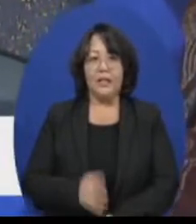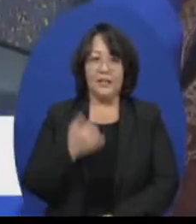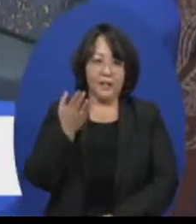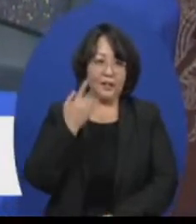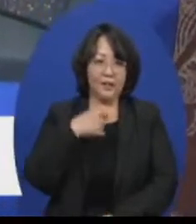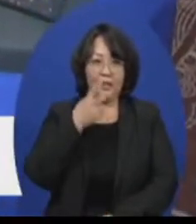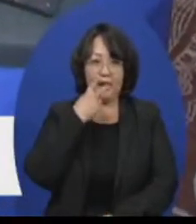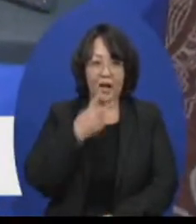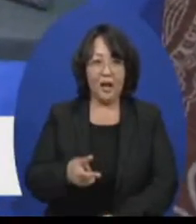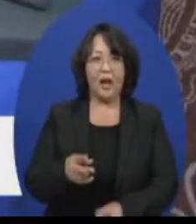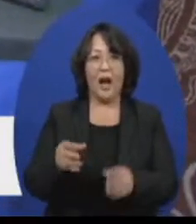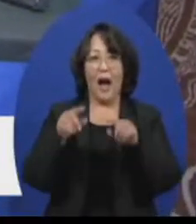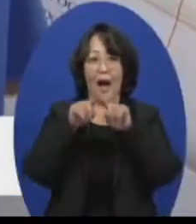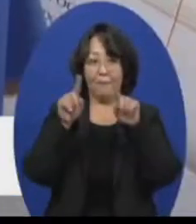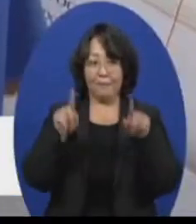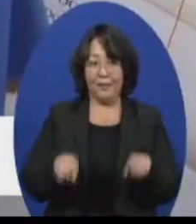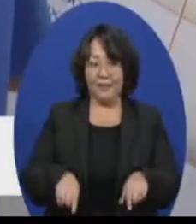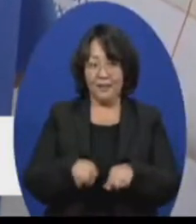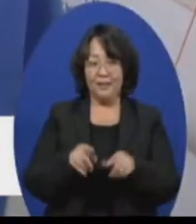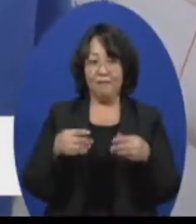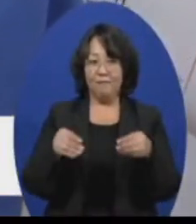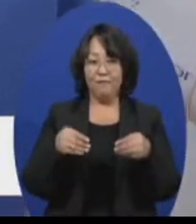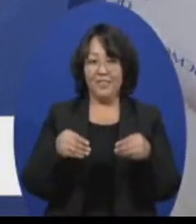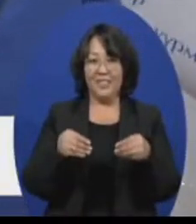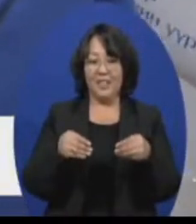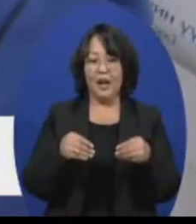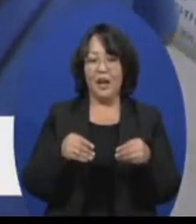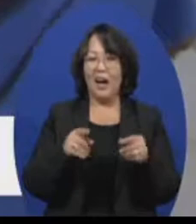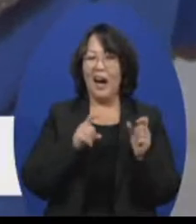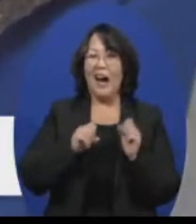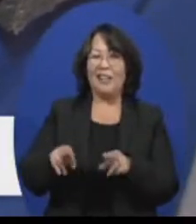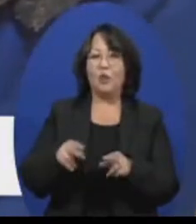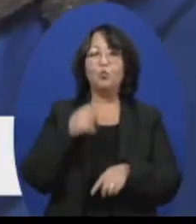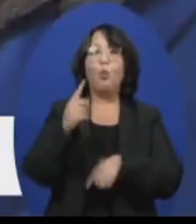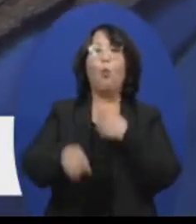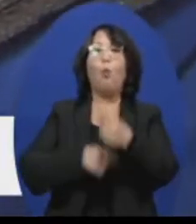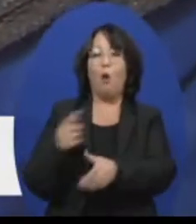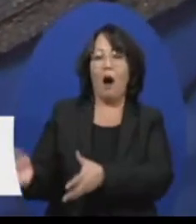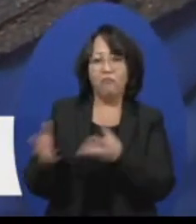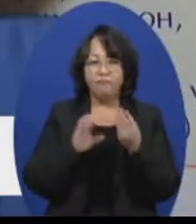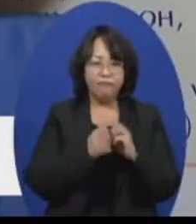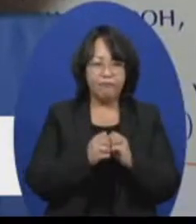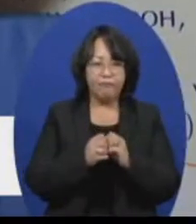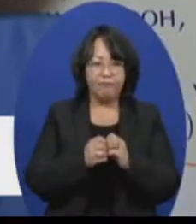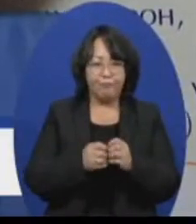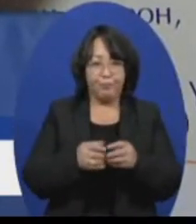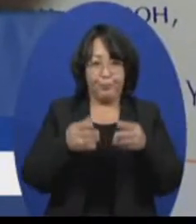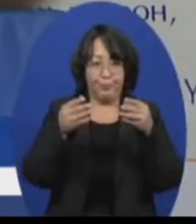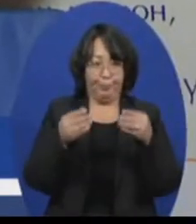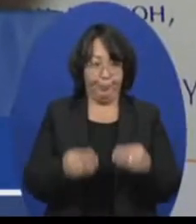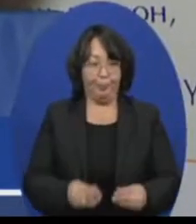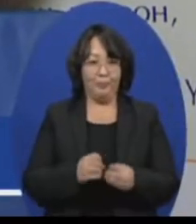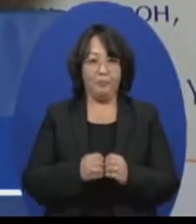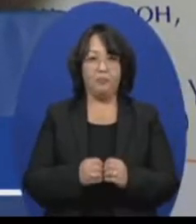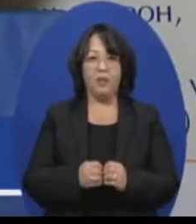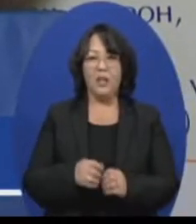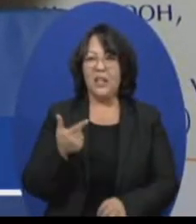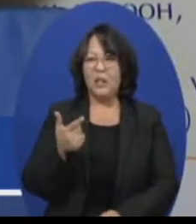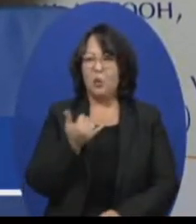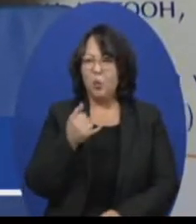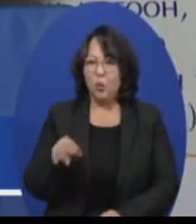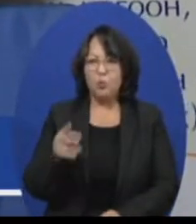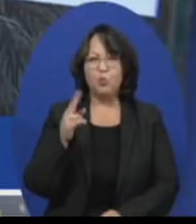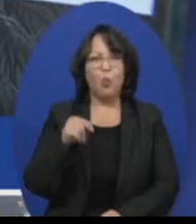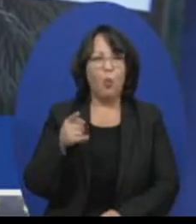Үзэгч таны харж байгаа хавтанг хаягдтал дугуугаар хийсэн. Гялгарууд дугуй зэрэг нь байгальд 100 жил болж шингэдэг. Штавал түүнээс ч илүү хортой